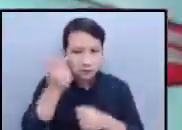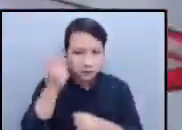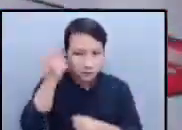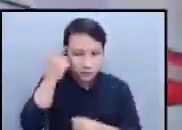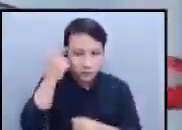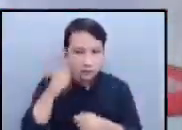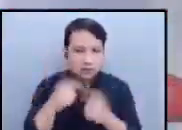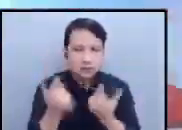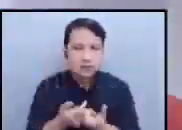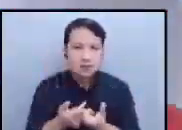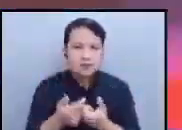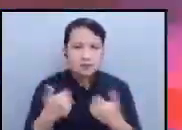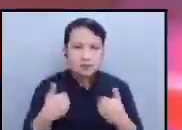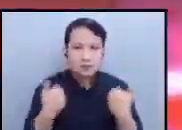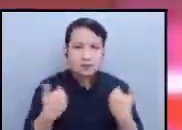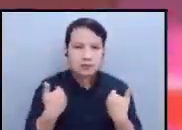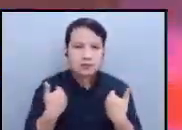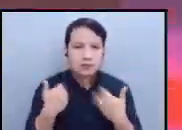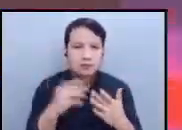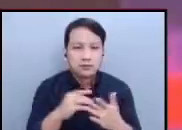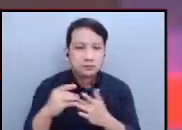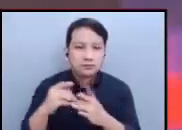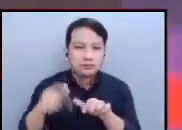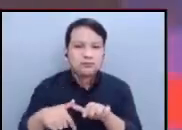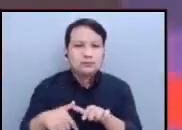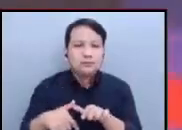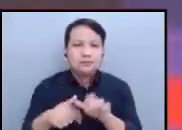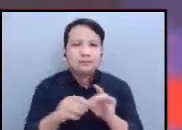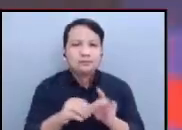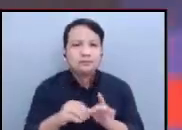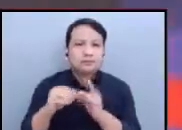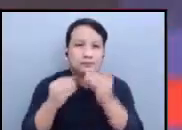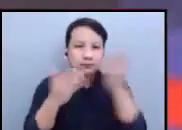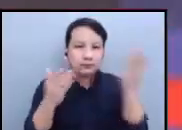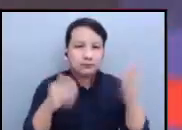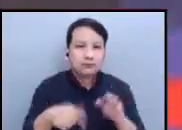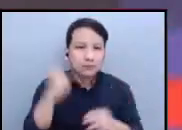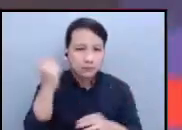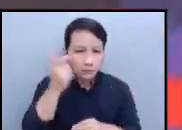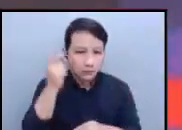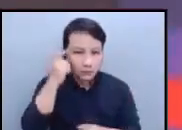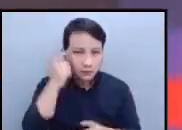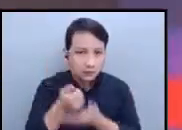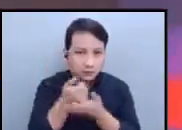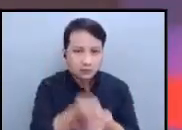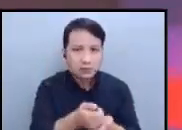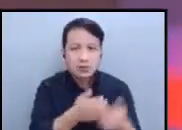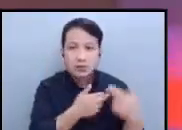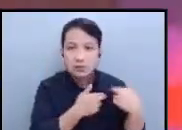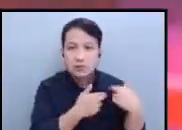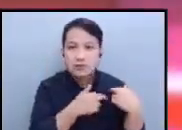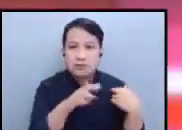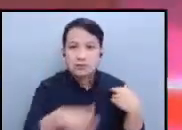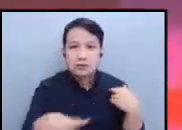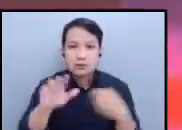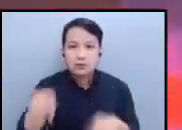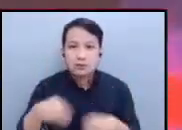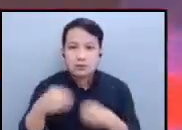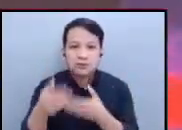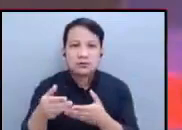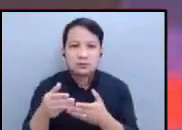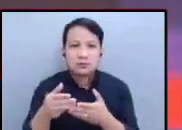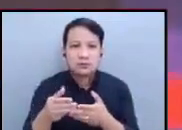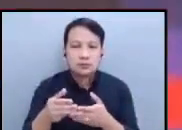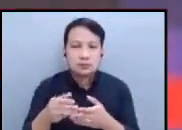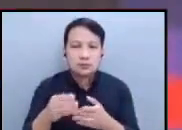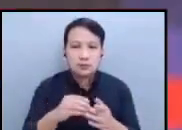mga batang may special needs. Panahon na ang gobyerno ay obligahin po natin na bigyan ng special